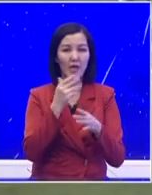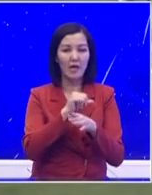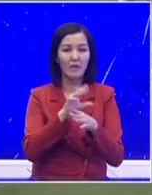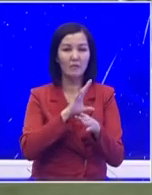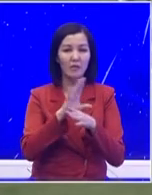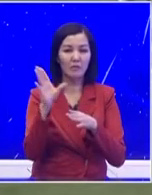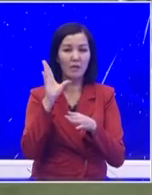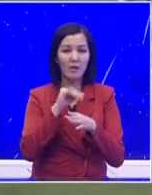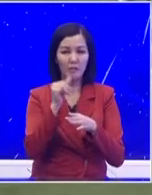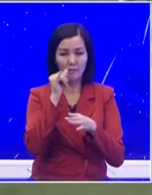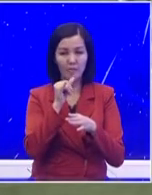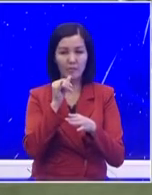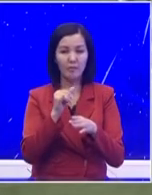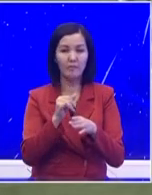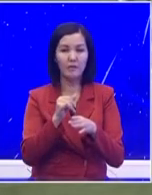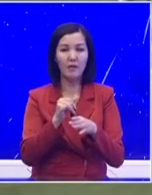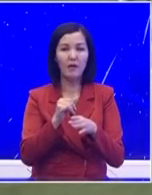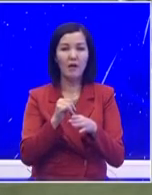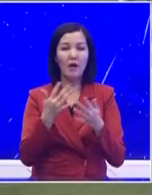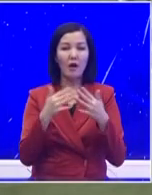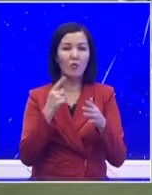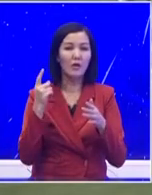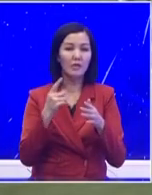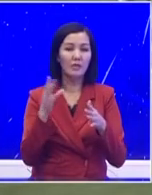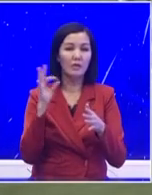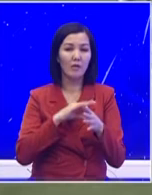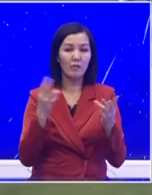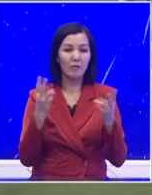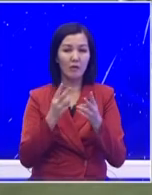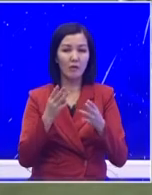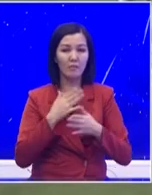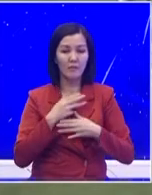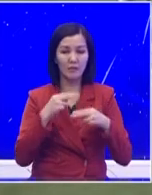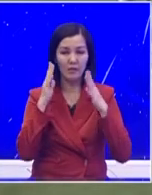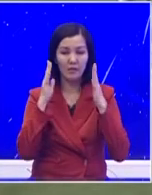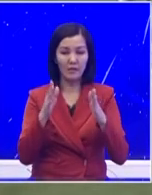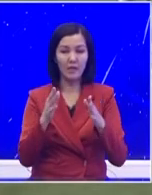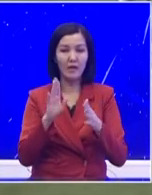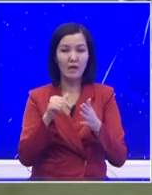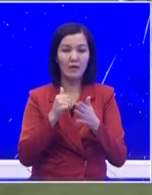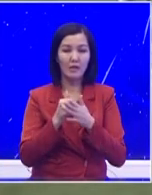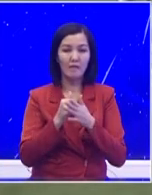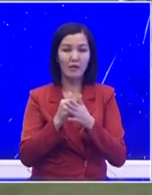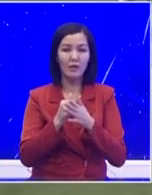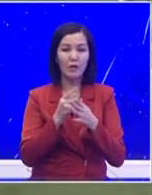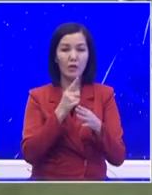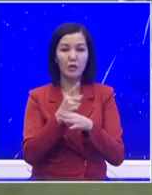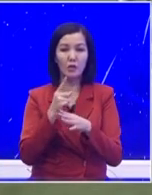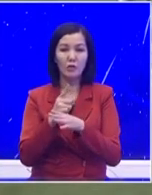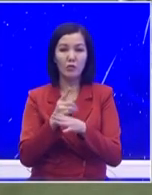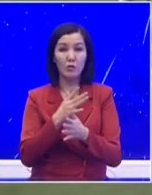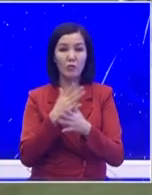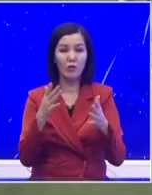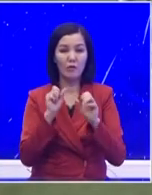аламыз? Бәрін уақыт көрсетеді. Фермерлер де пайда табуы керек. Ол да біздің назарда. Негізі біз бұл шектеуде үлкен мүмкіндік